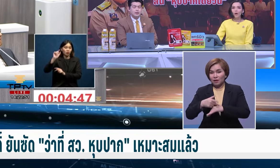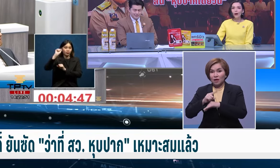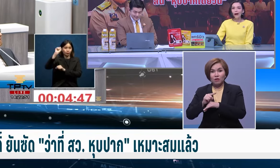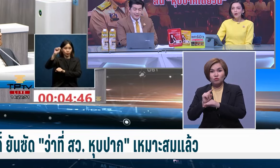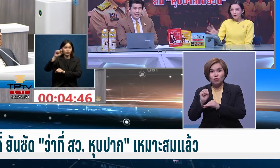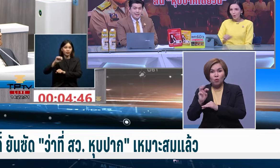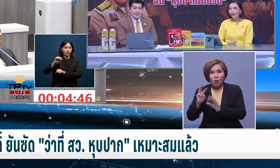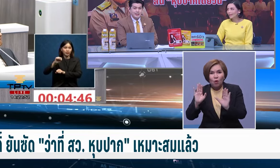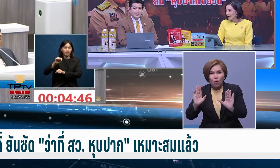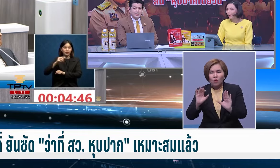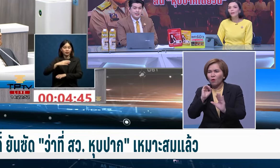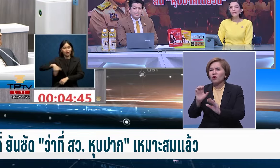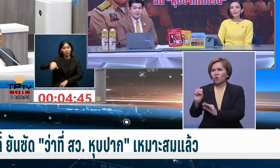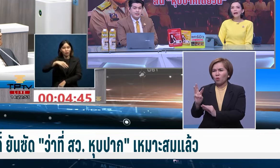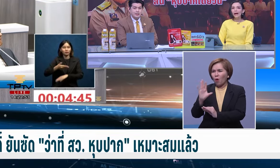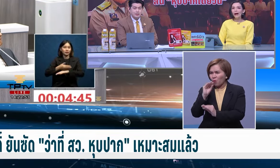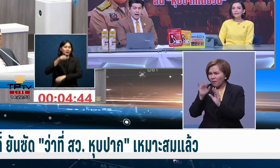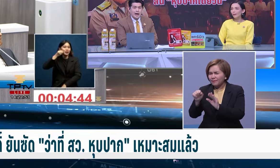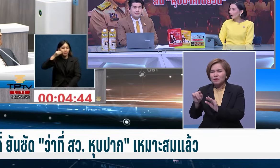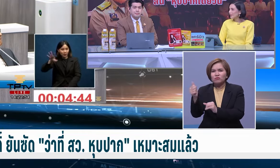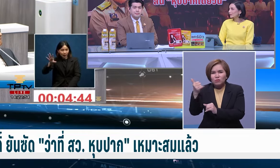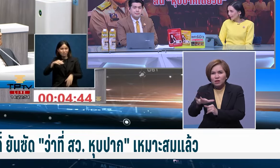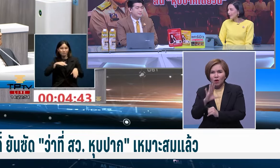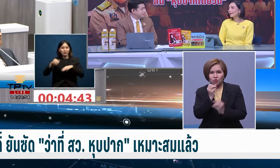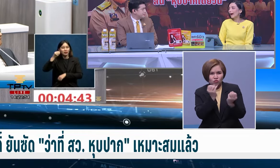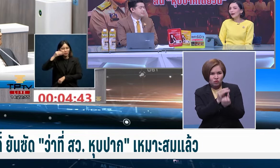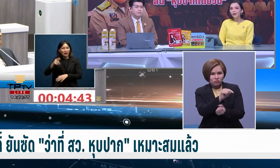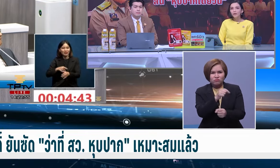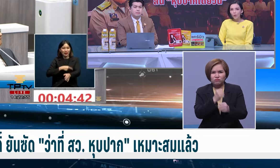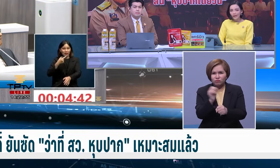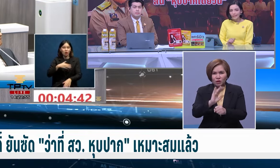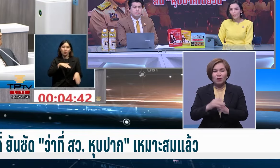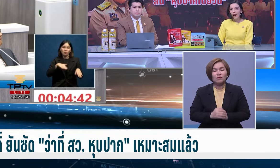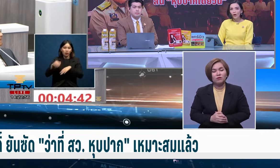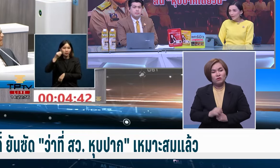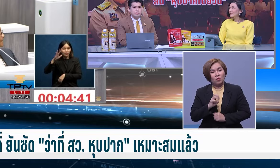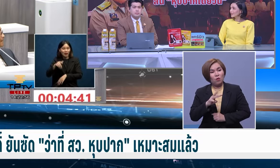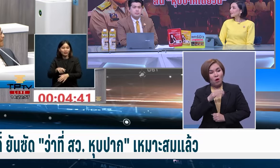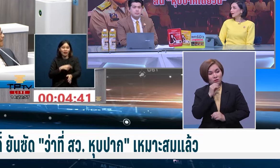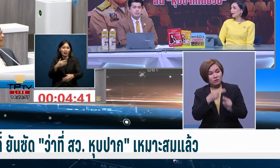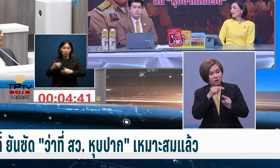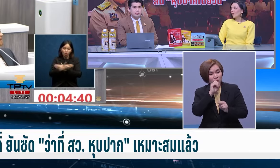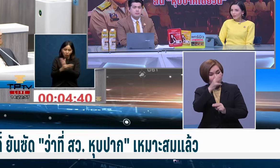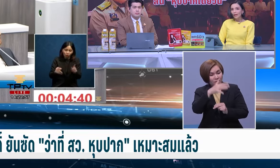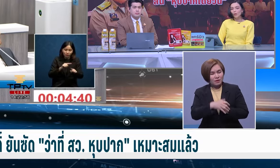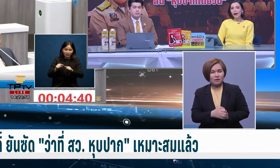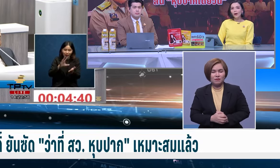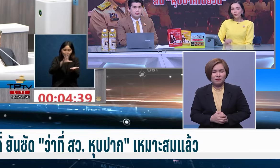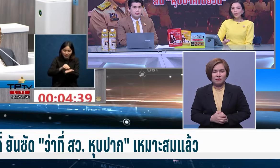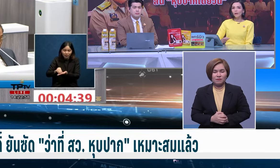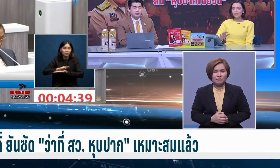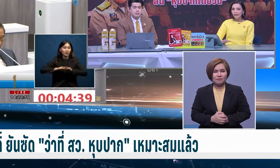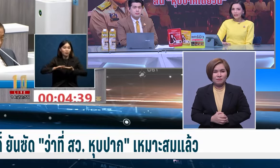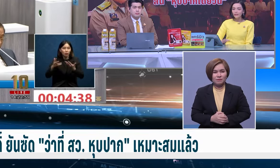ชรก็ต้องบอกว่าสว.กฤษักทำแบบนี้ไม่ได้นะจะไปพาดพิงใครไม่ได้นะสว.กฤษักบอกว่าก็ไม่ได้เอ่ยชื่อนี่แล้วก็ยืนยันบอกว่า